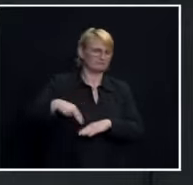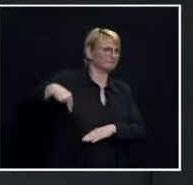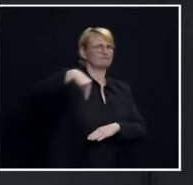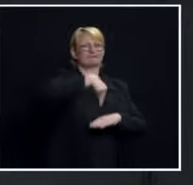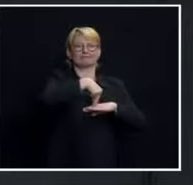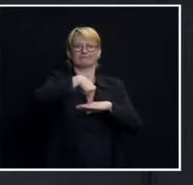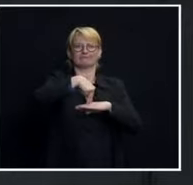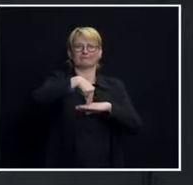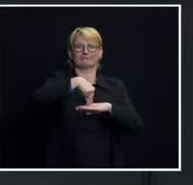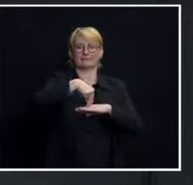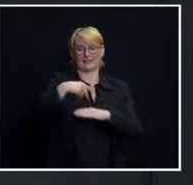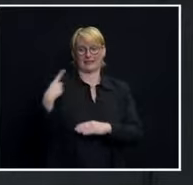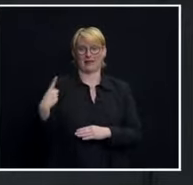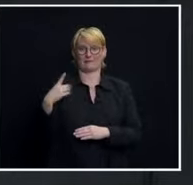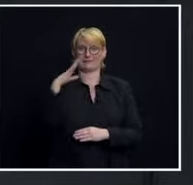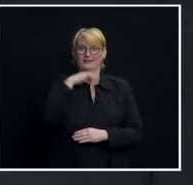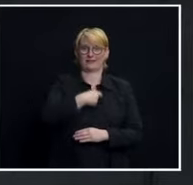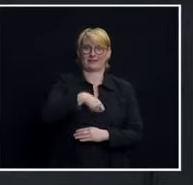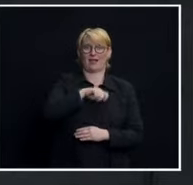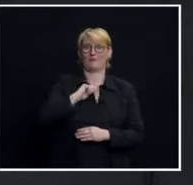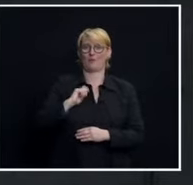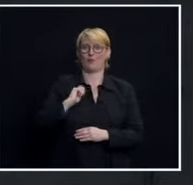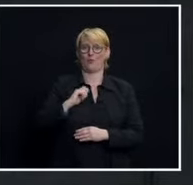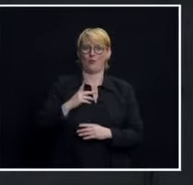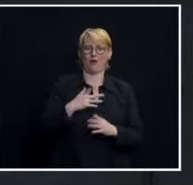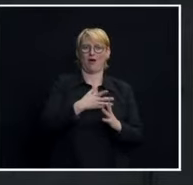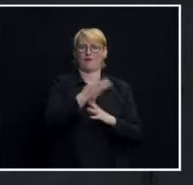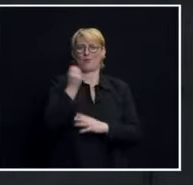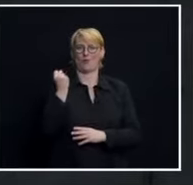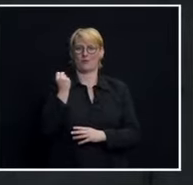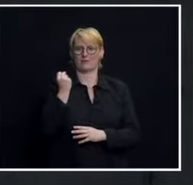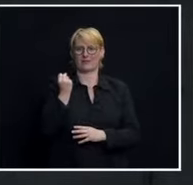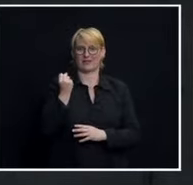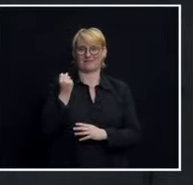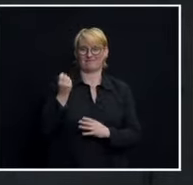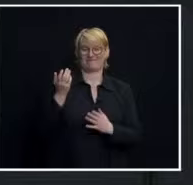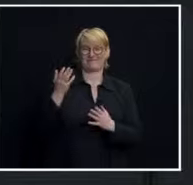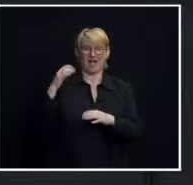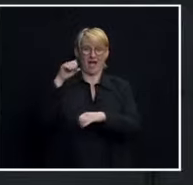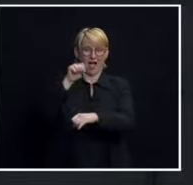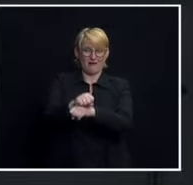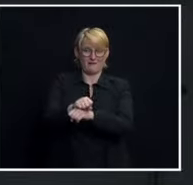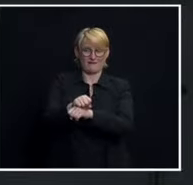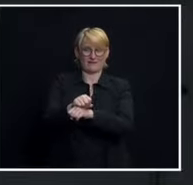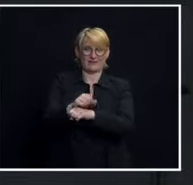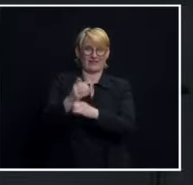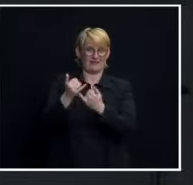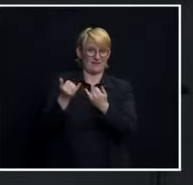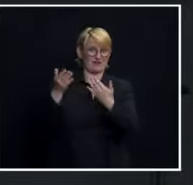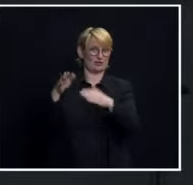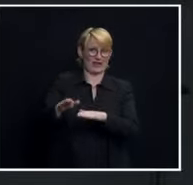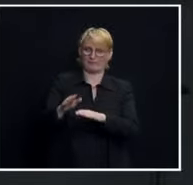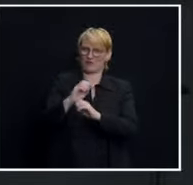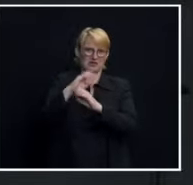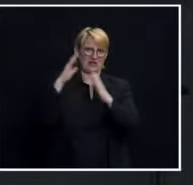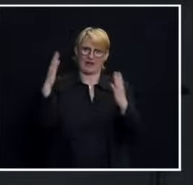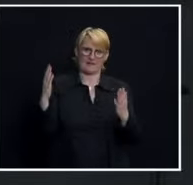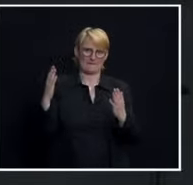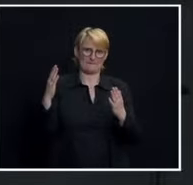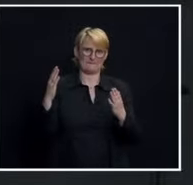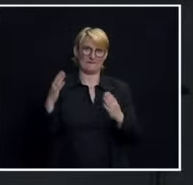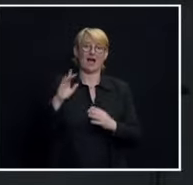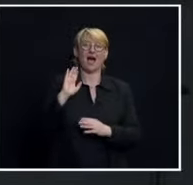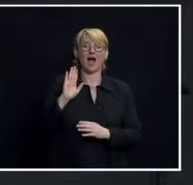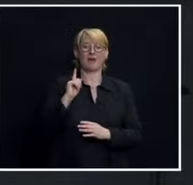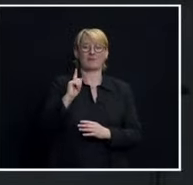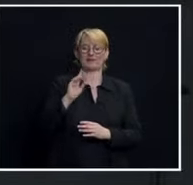Er wurde von der Gestapo abgeholt. Die Umstände seines Todes in der Haft sind bis heute ungeklärt, aber sein Leben